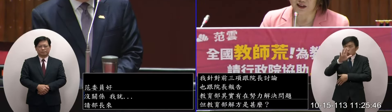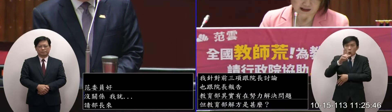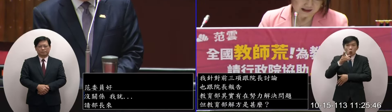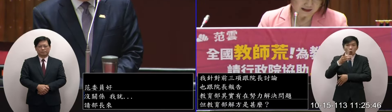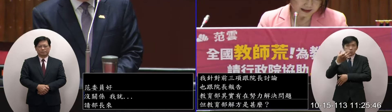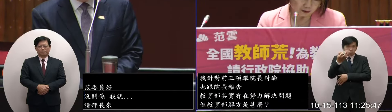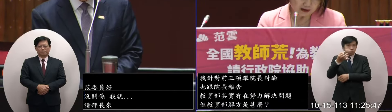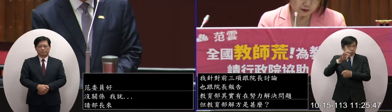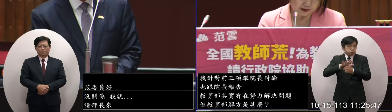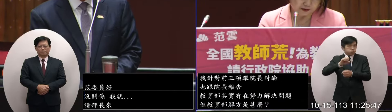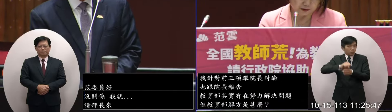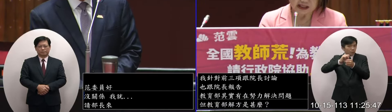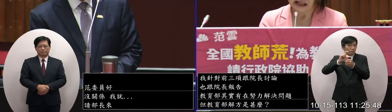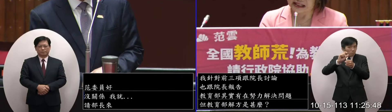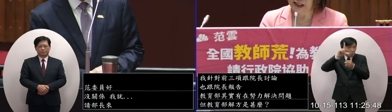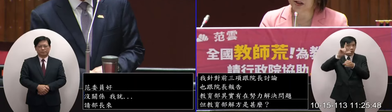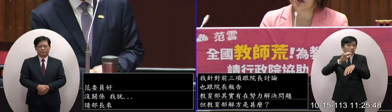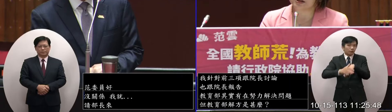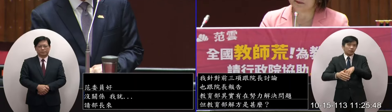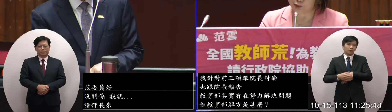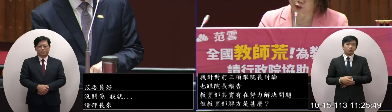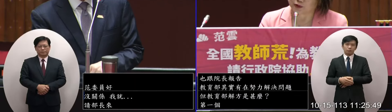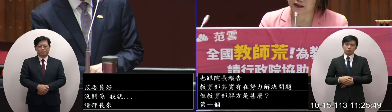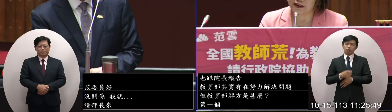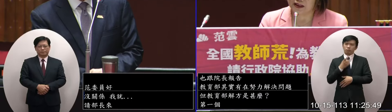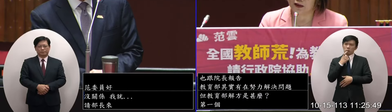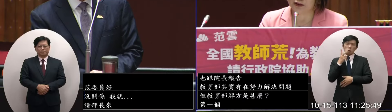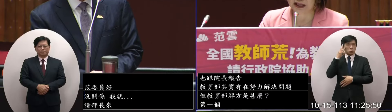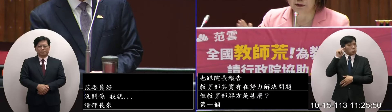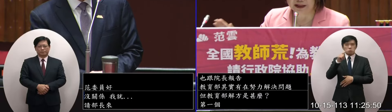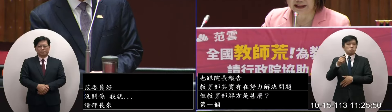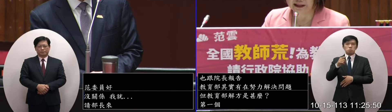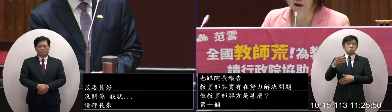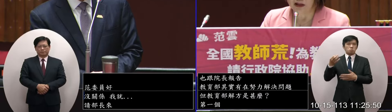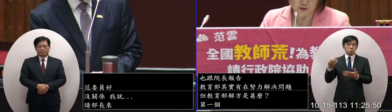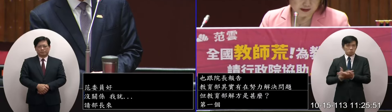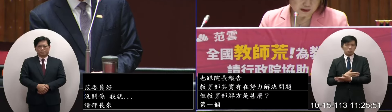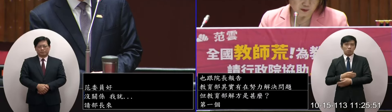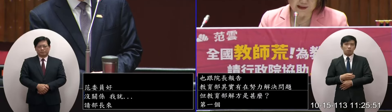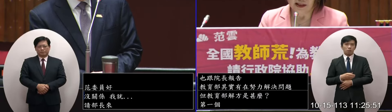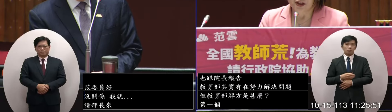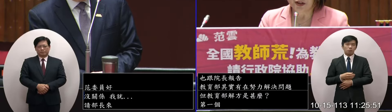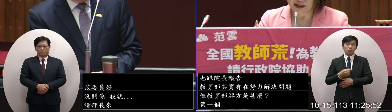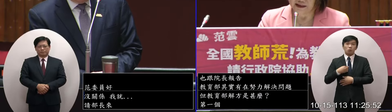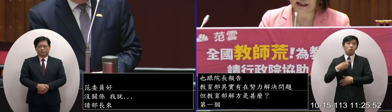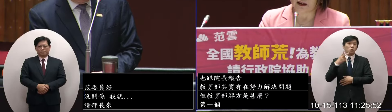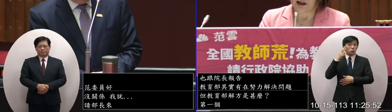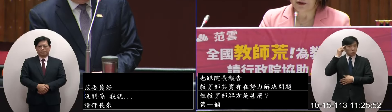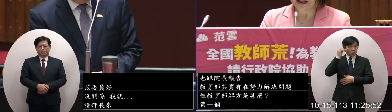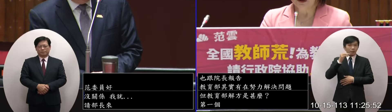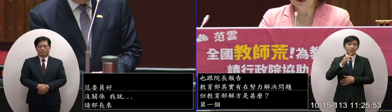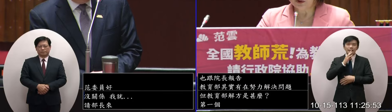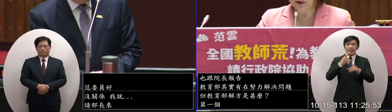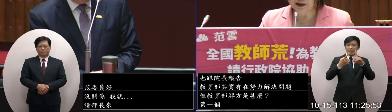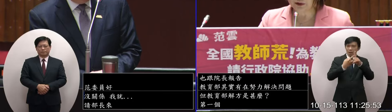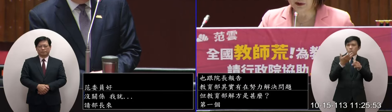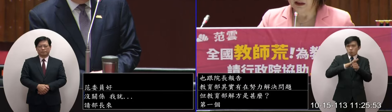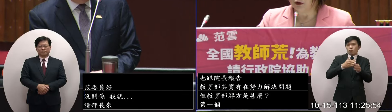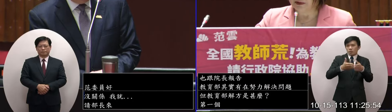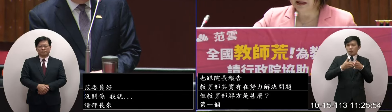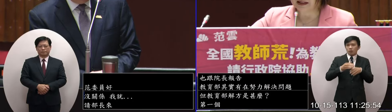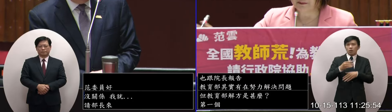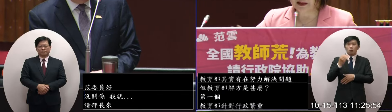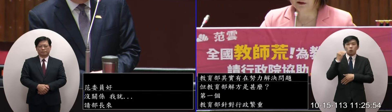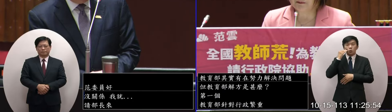级哦。那可是我要觉得说，其实这是不足的。好，我待会会提到，我认为是人力哦，因为你工作越